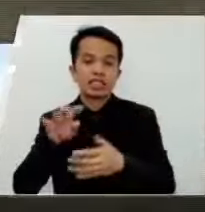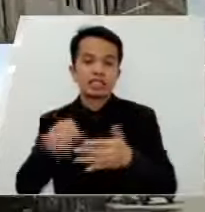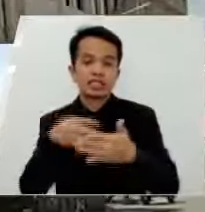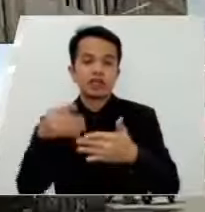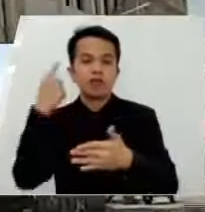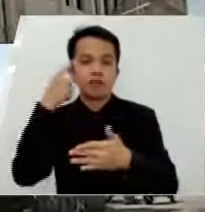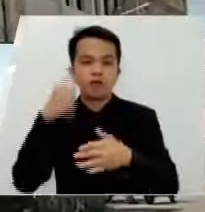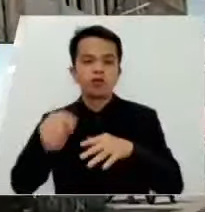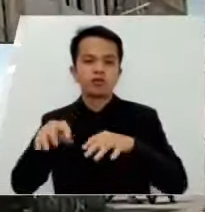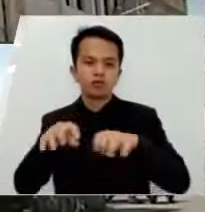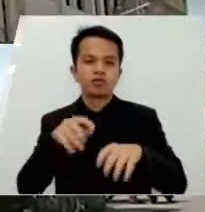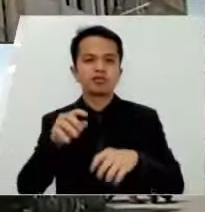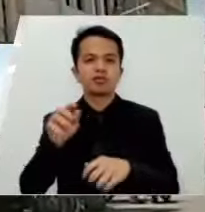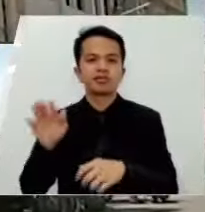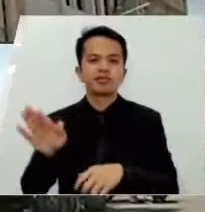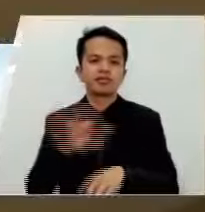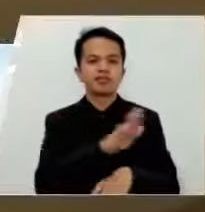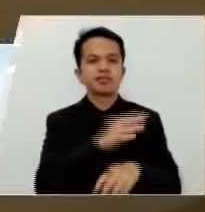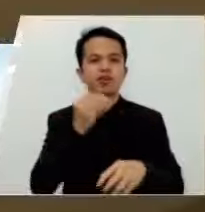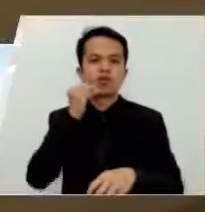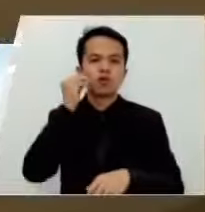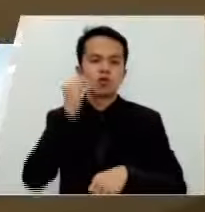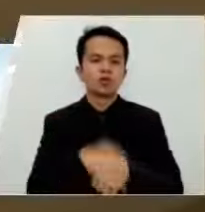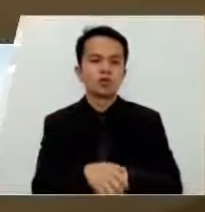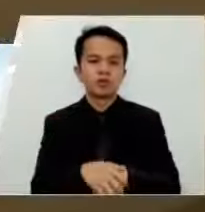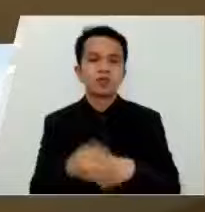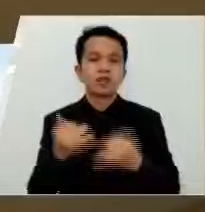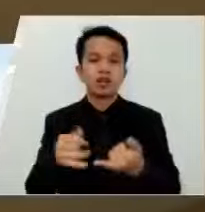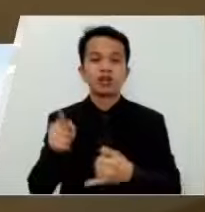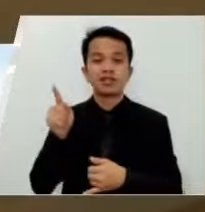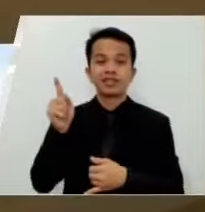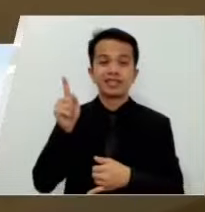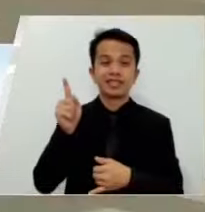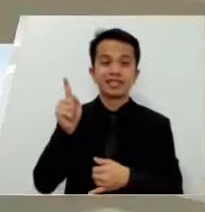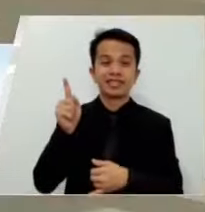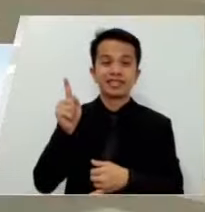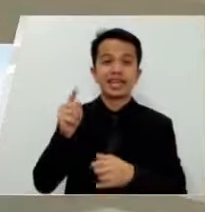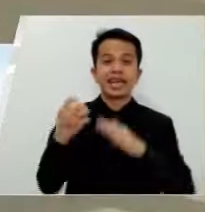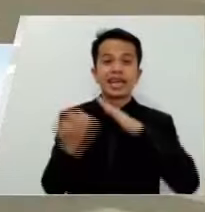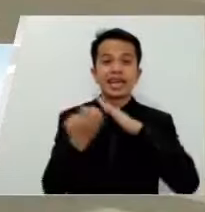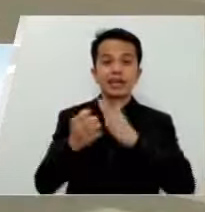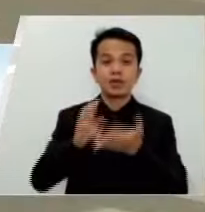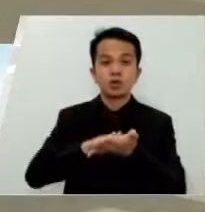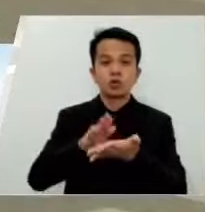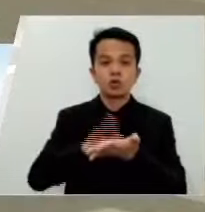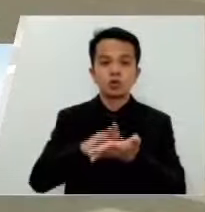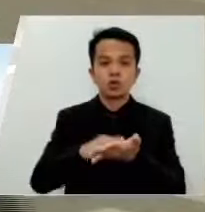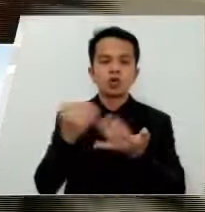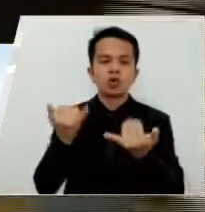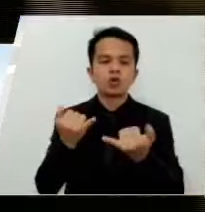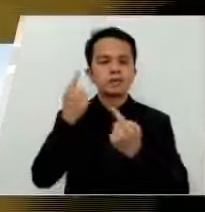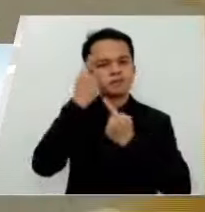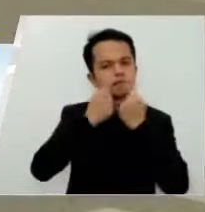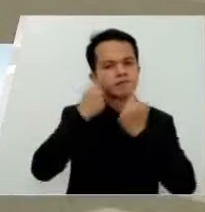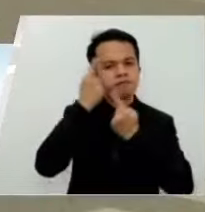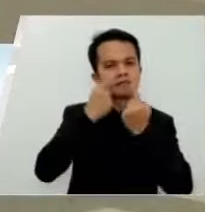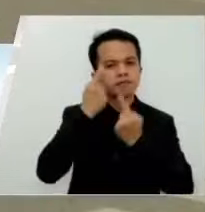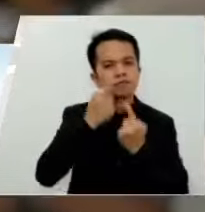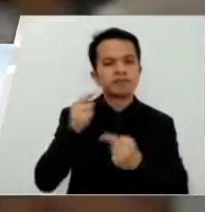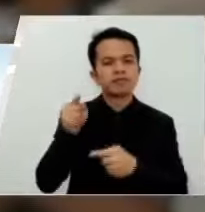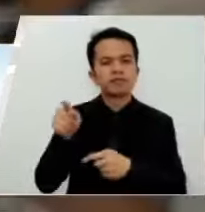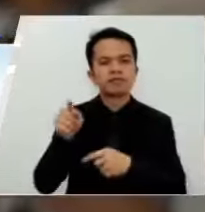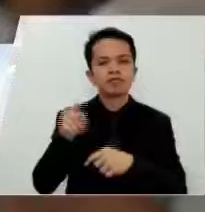tahanan. Sa katabing Senador Binigno S. Aquino Jr. Elementary School, pinag-iisipan na ng pamunuan ang mga dapat